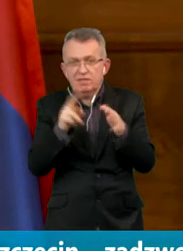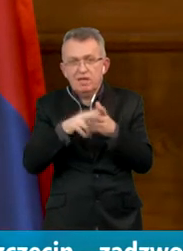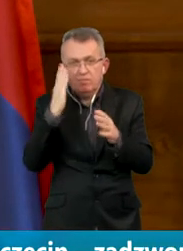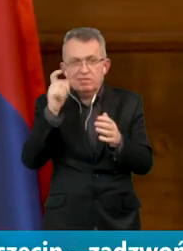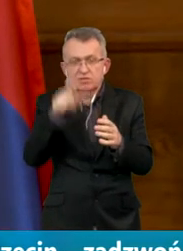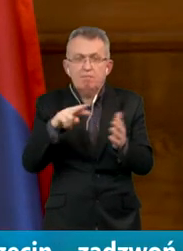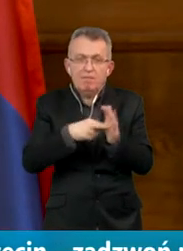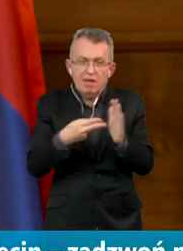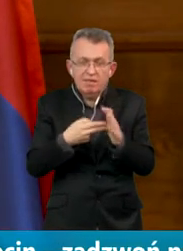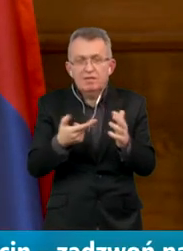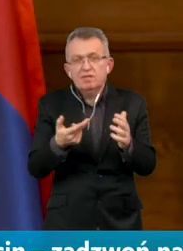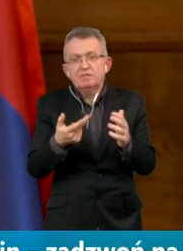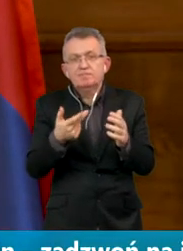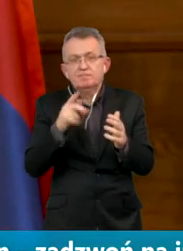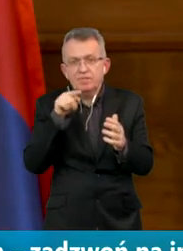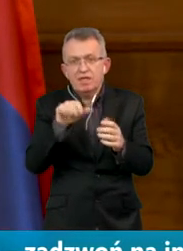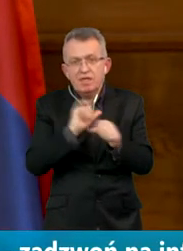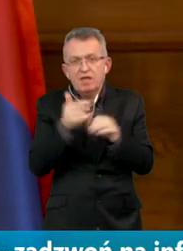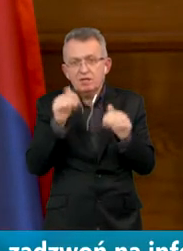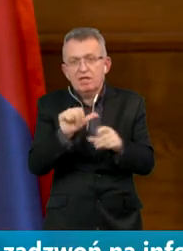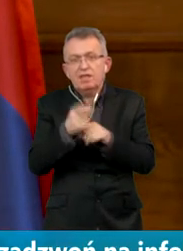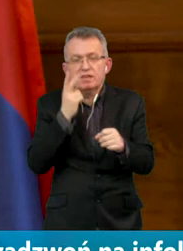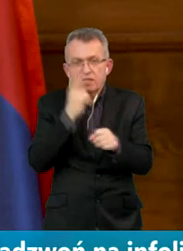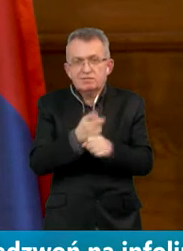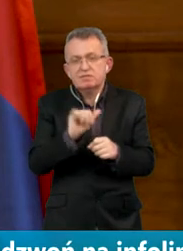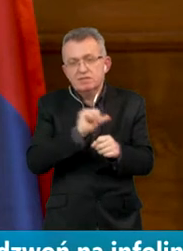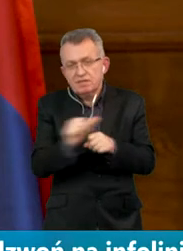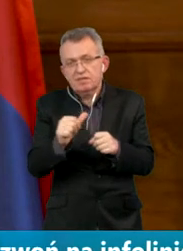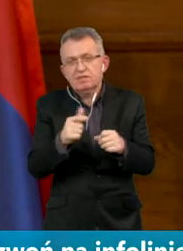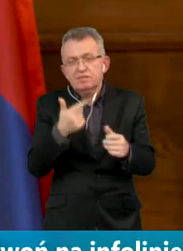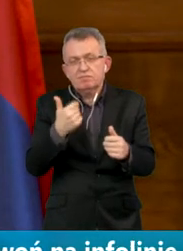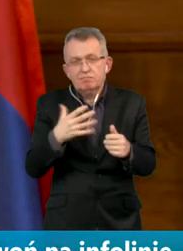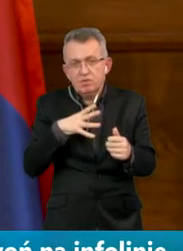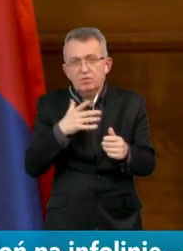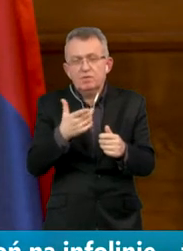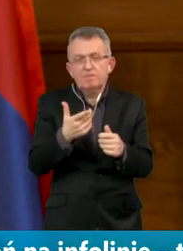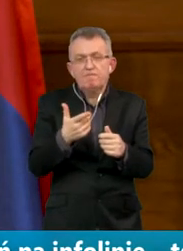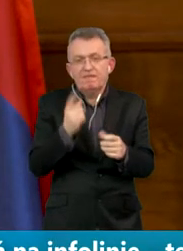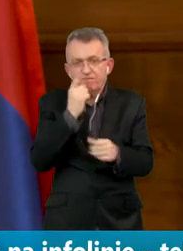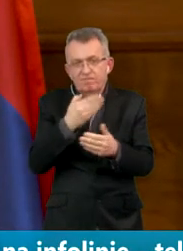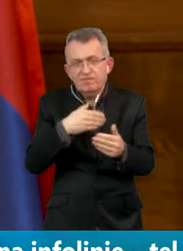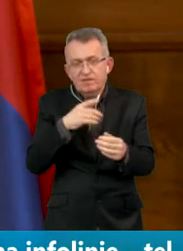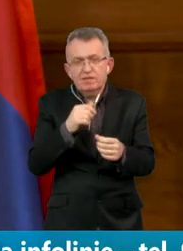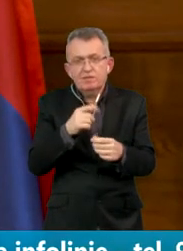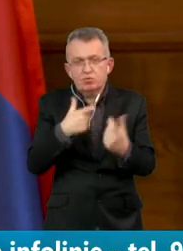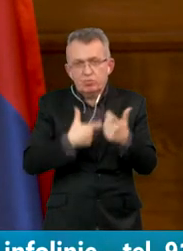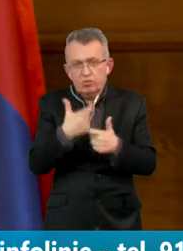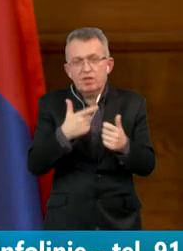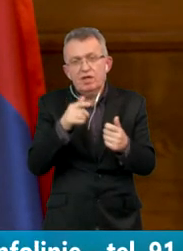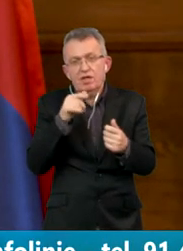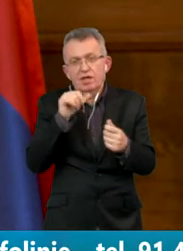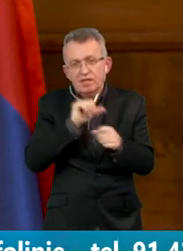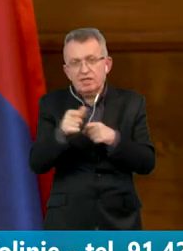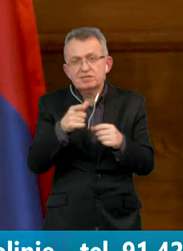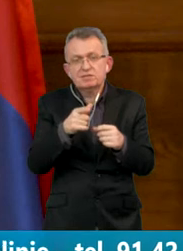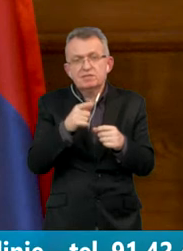planu, od tego, jakie decyzje o warunkach zabudowy zostały wydane. No jest to